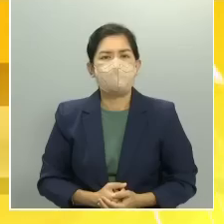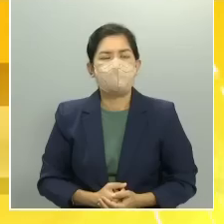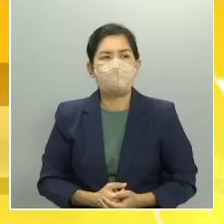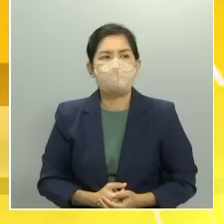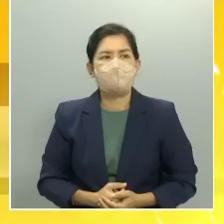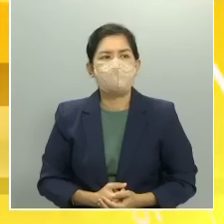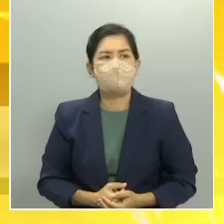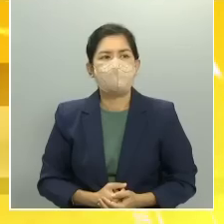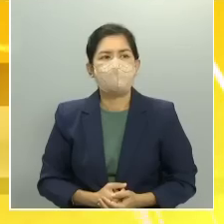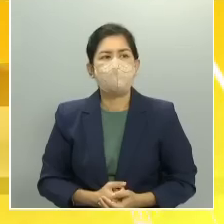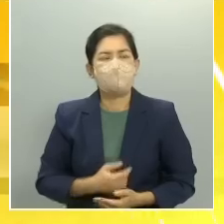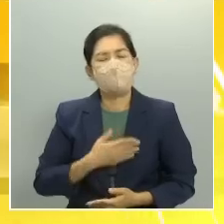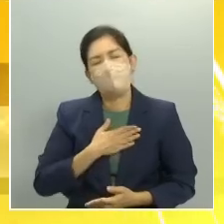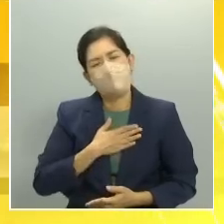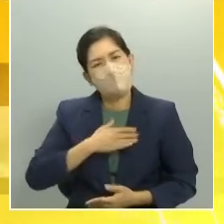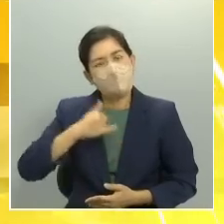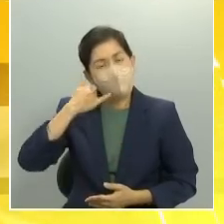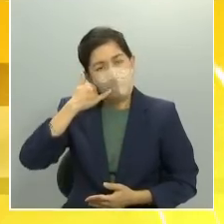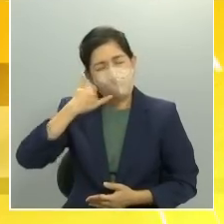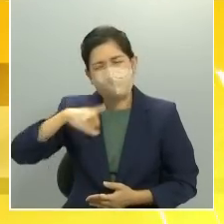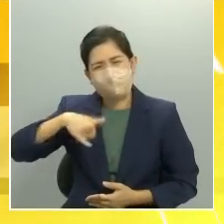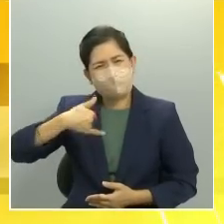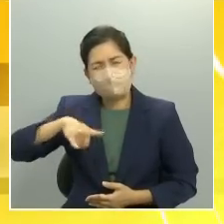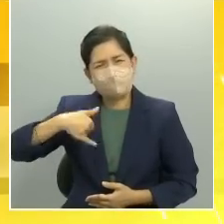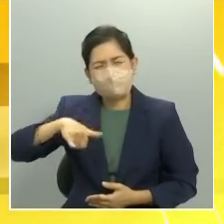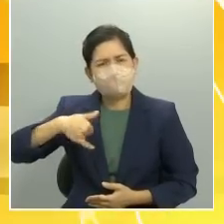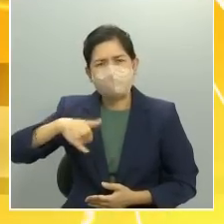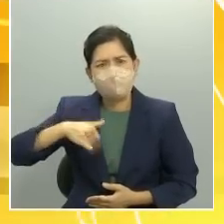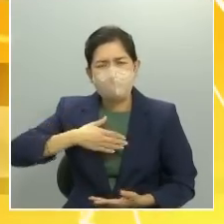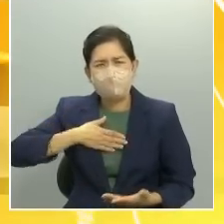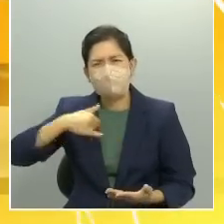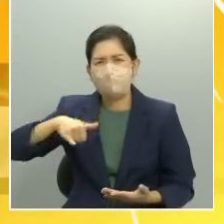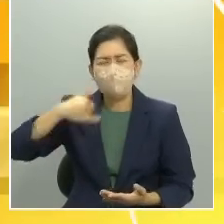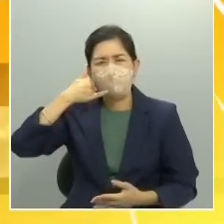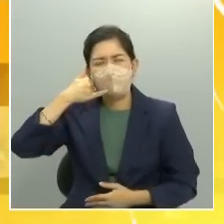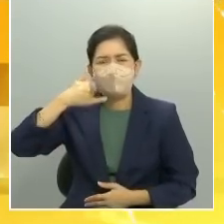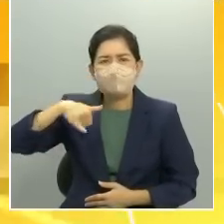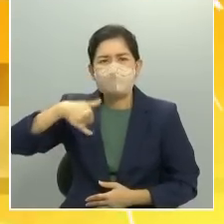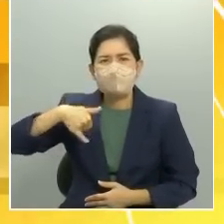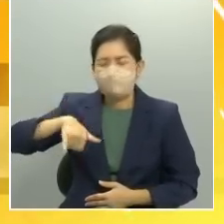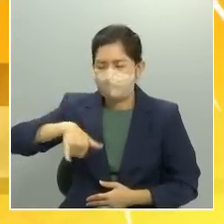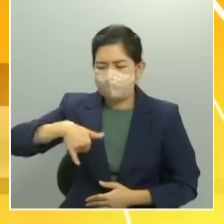แต่ไม่ติดตัวไม่ติดเลย